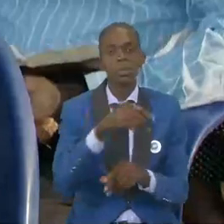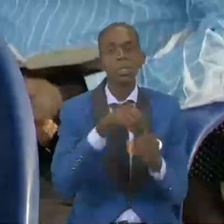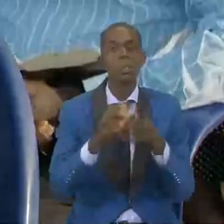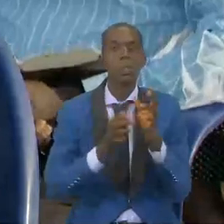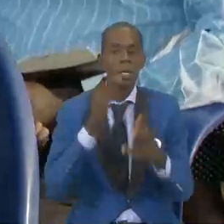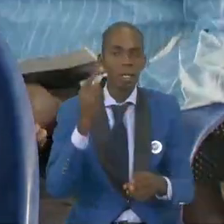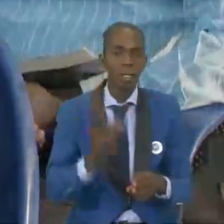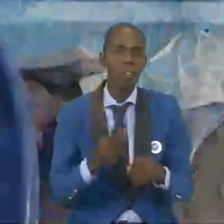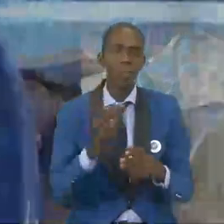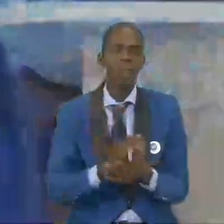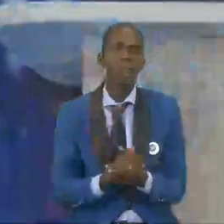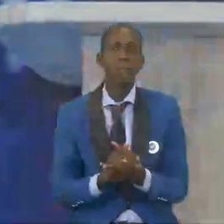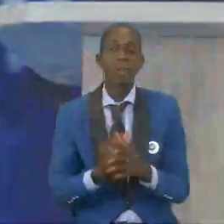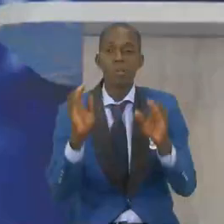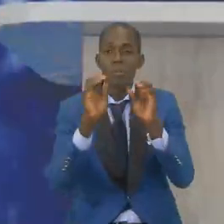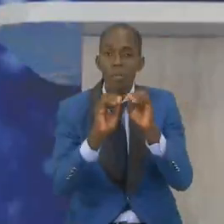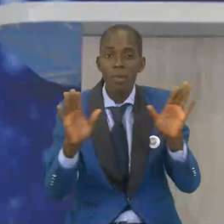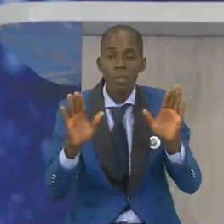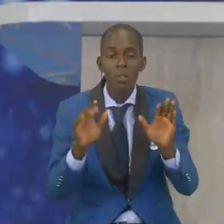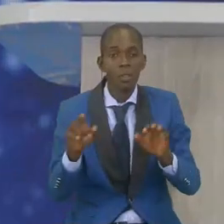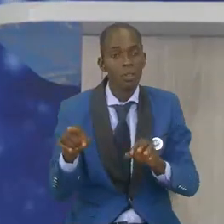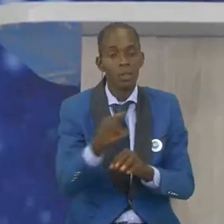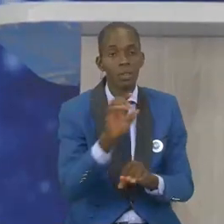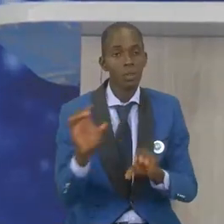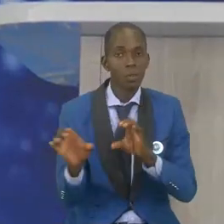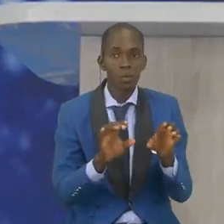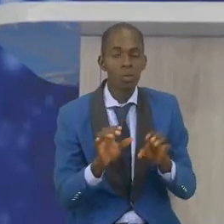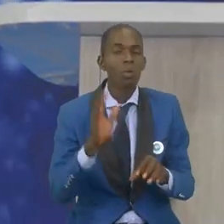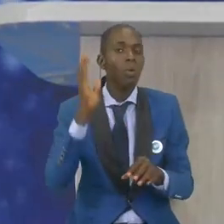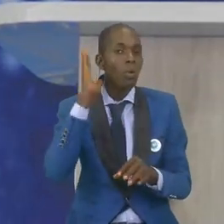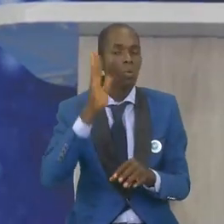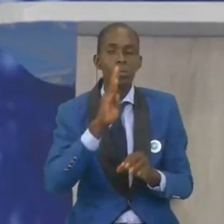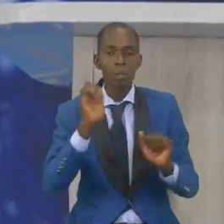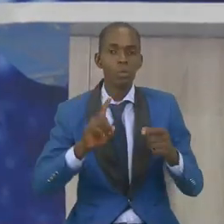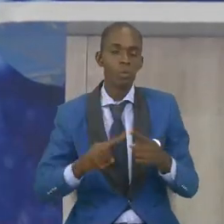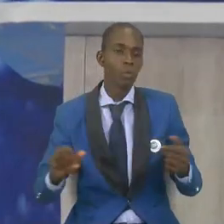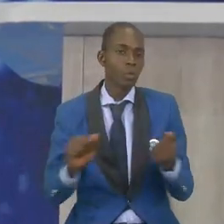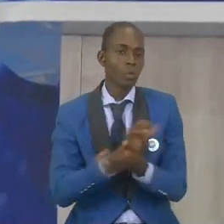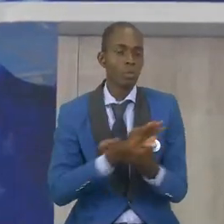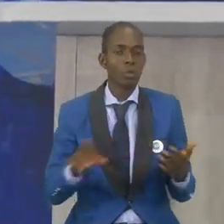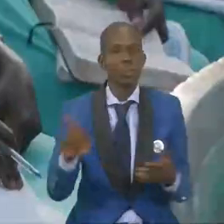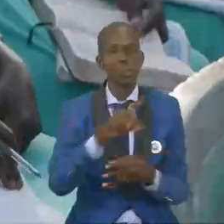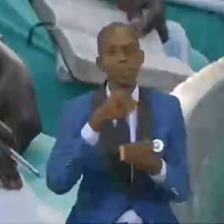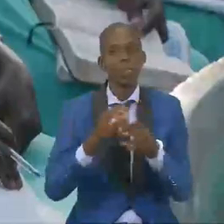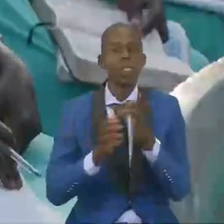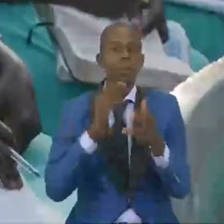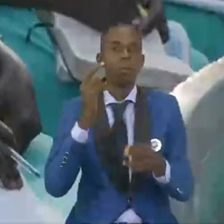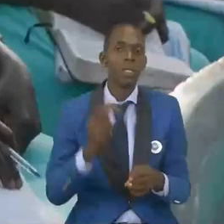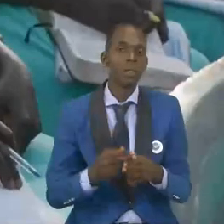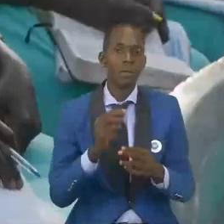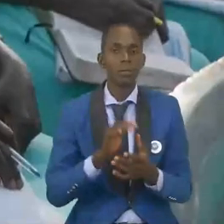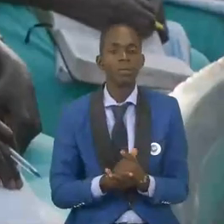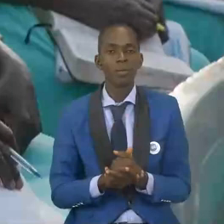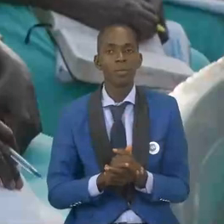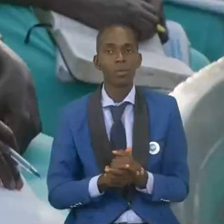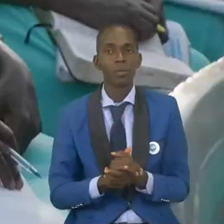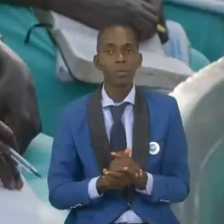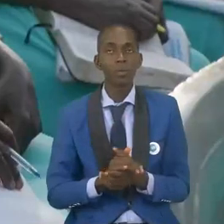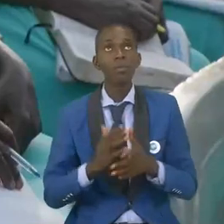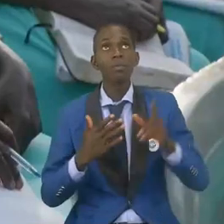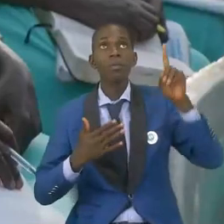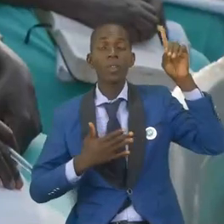Ça ne va pas t'atteindre. Ils ne pourront pas t'avoir. Rien de ce qu'ils feront ne pourra